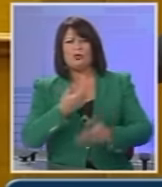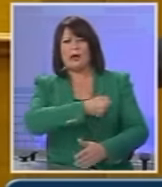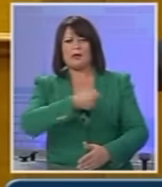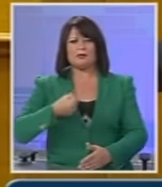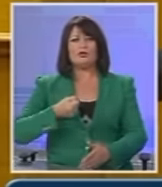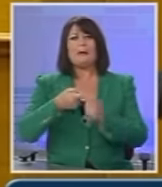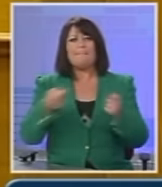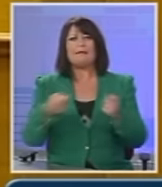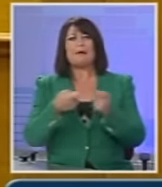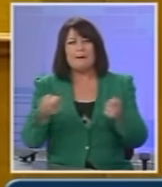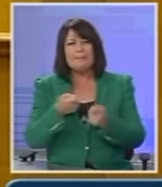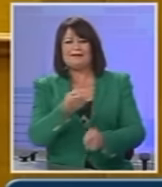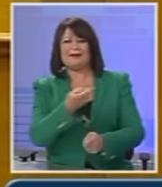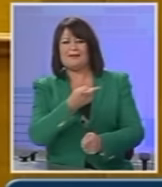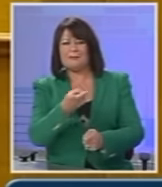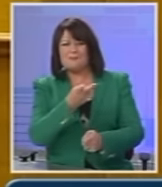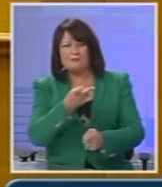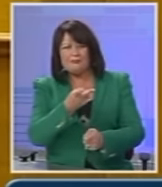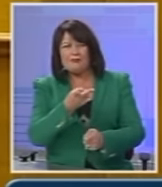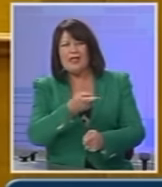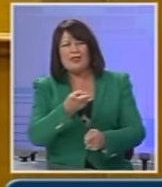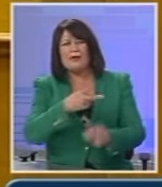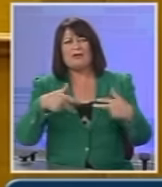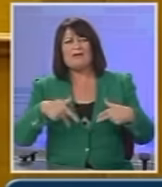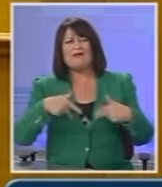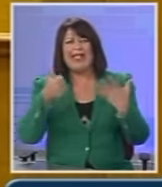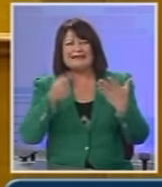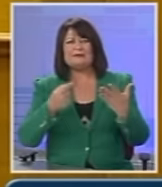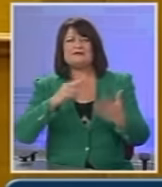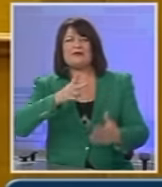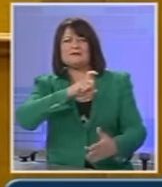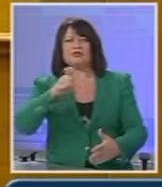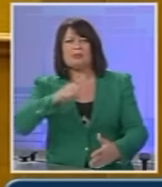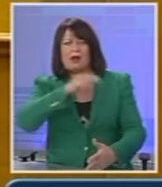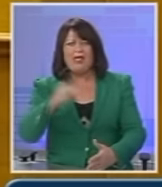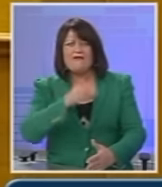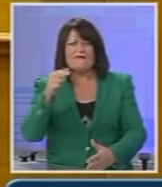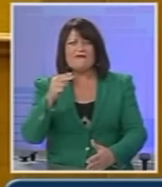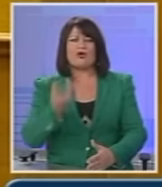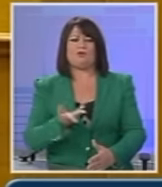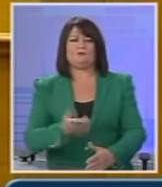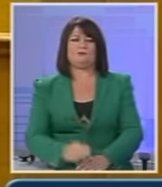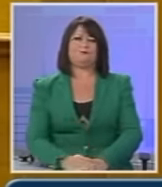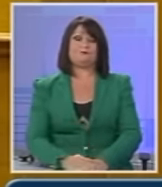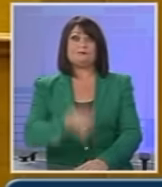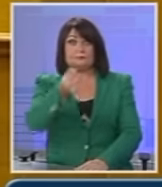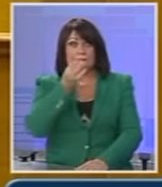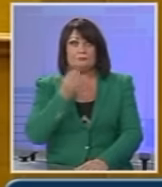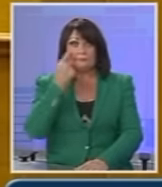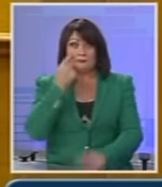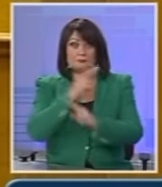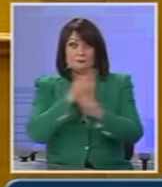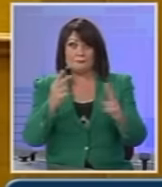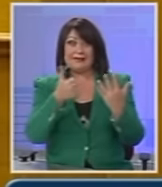που σχεδιάζει η συγκυβέρνησή σας με τους ΑΝΕΛ ξεπερνούν τα 6,5 δις. Μάλιστα, ρητά μας αναφέρει ο προϋπολογισμός ότι